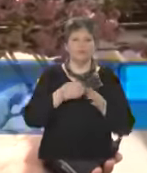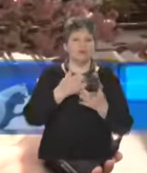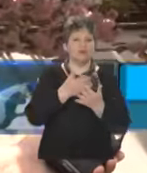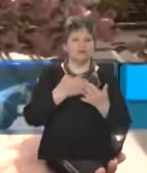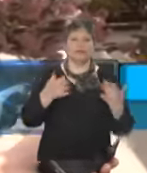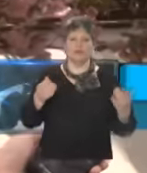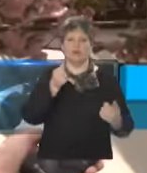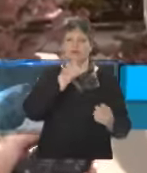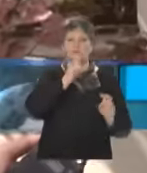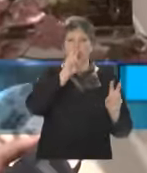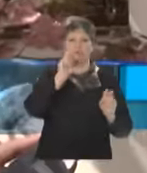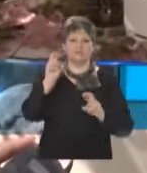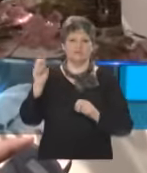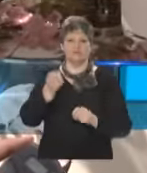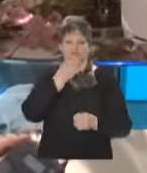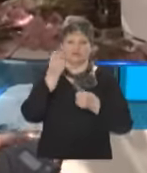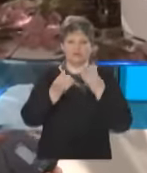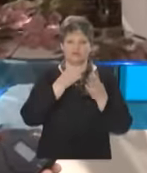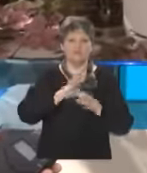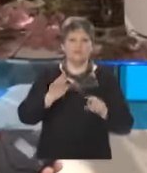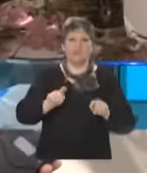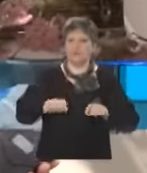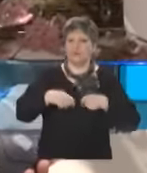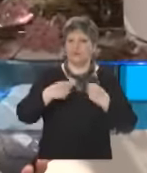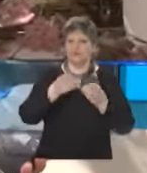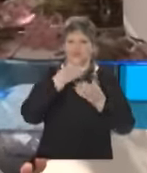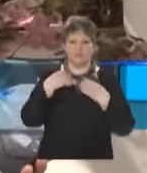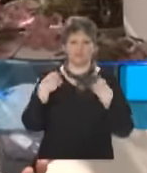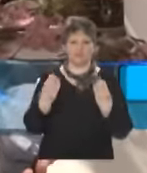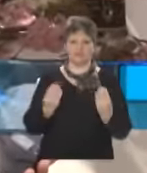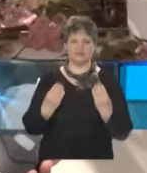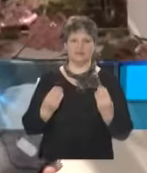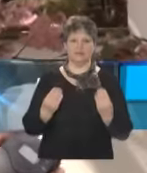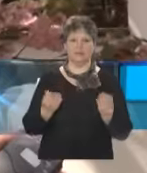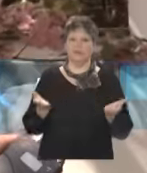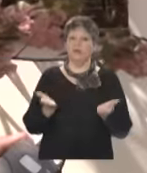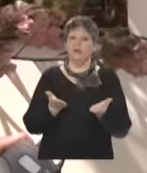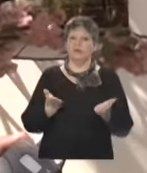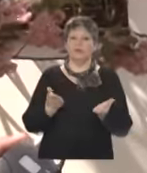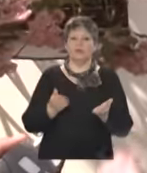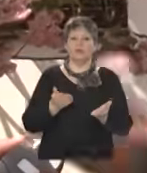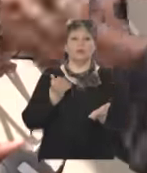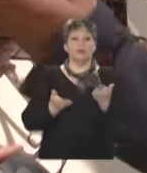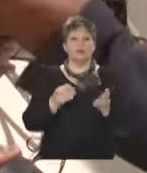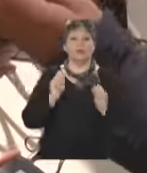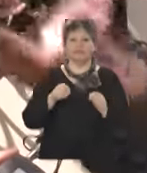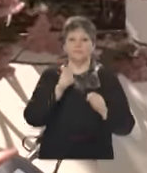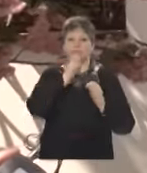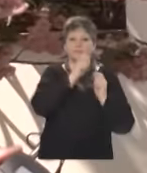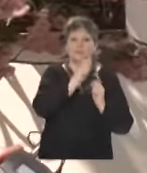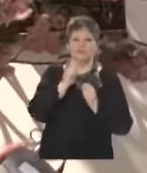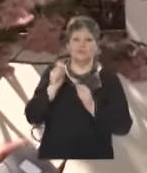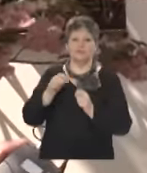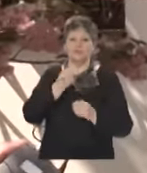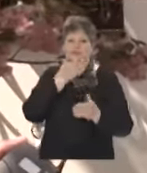і на піон. Це просто непередаваєма красота, яку аби можна так